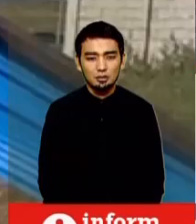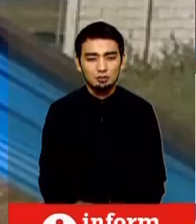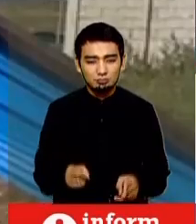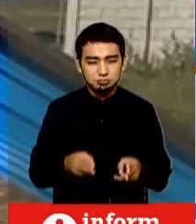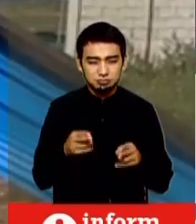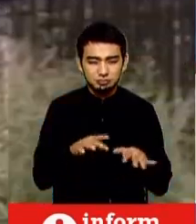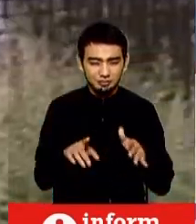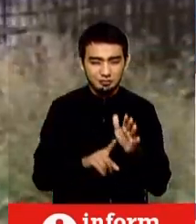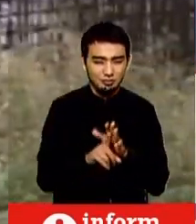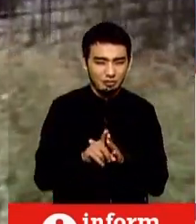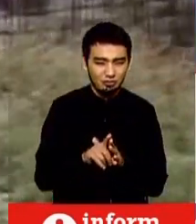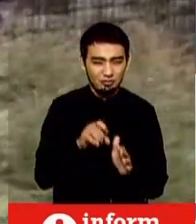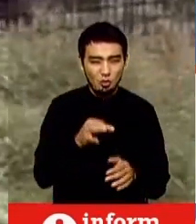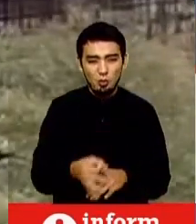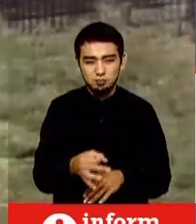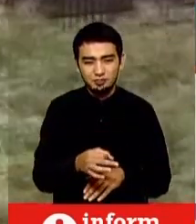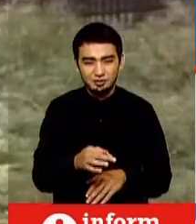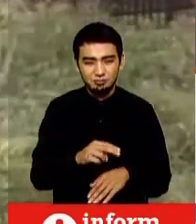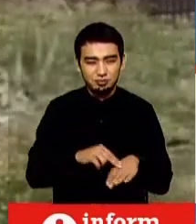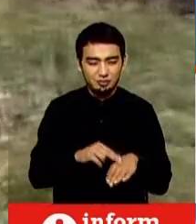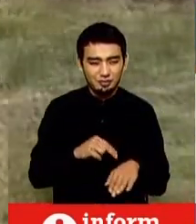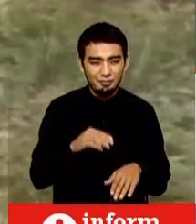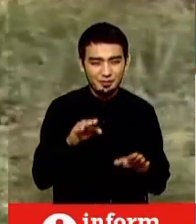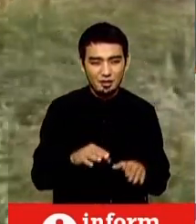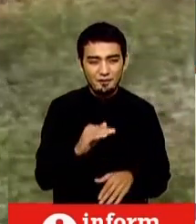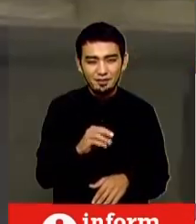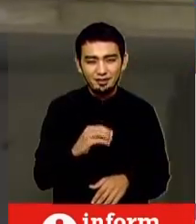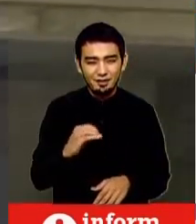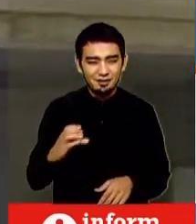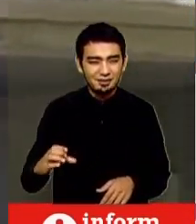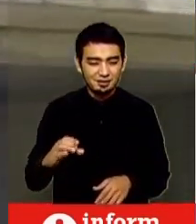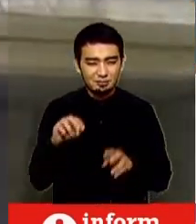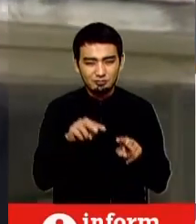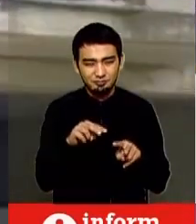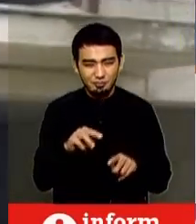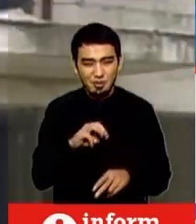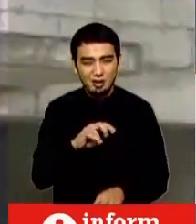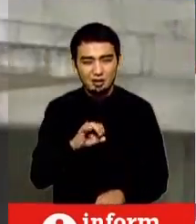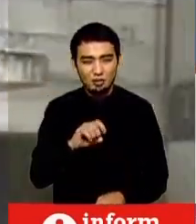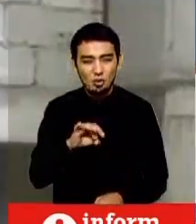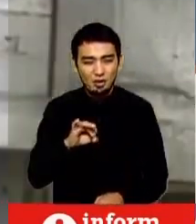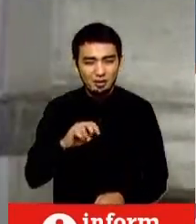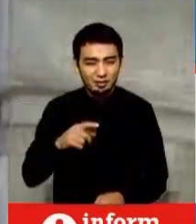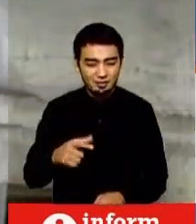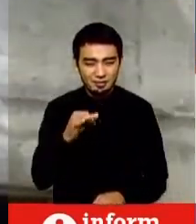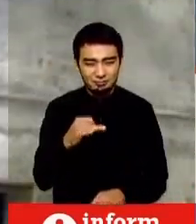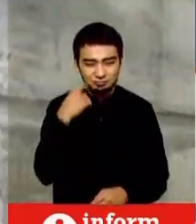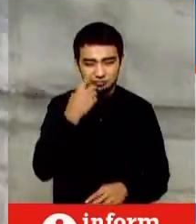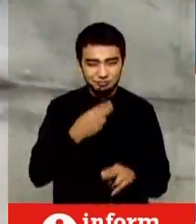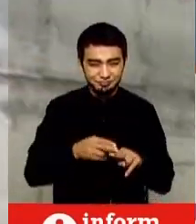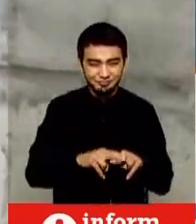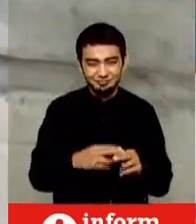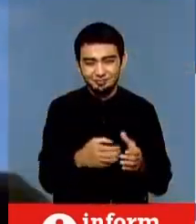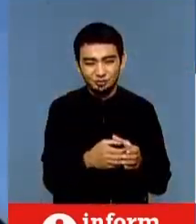Уголовное дело расследуется областным департаментом агентства по финансовому мониторингу. Предварительно установлено, что должностные лица стройкомпании